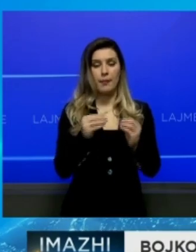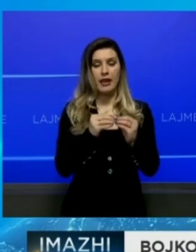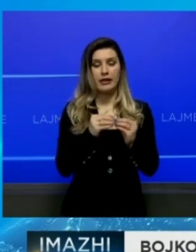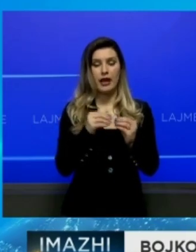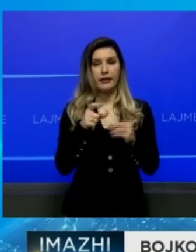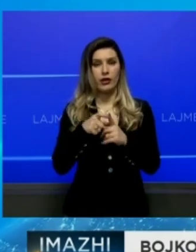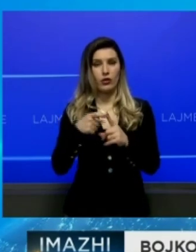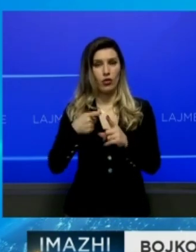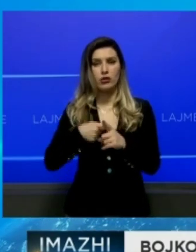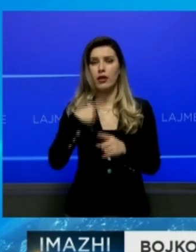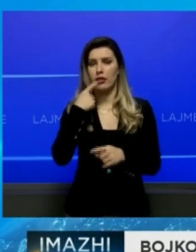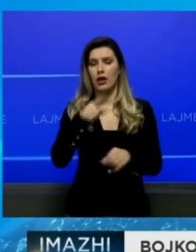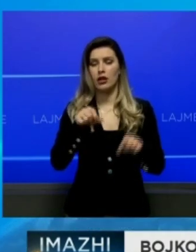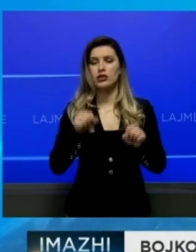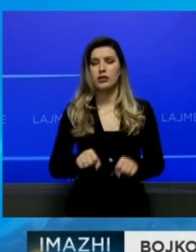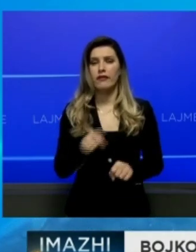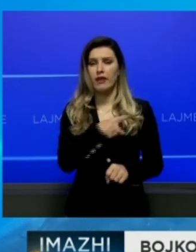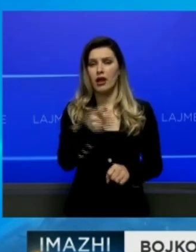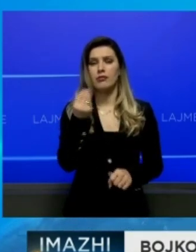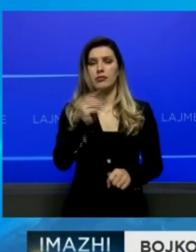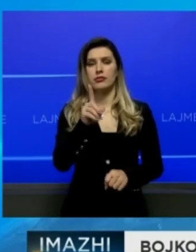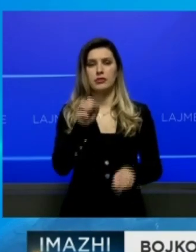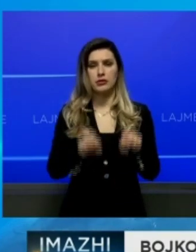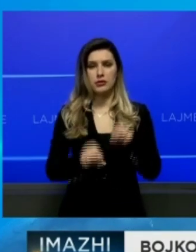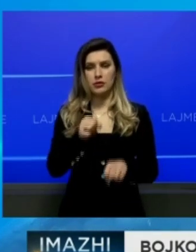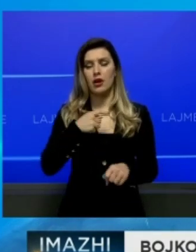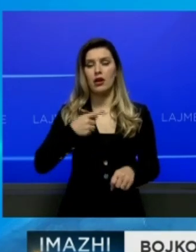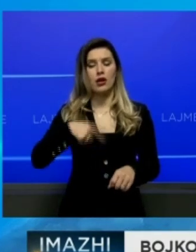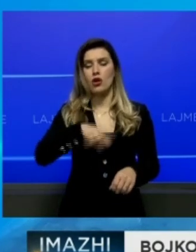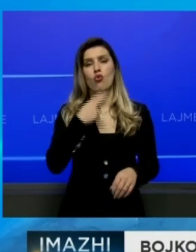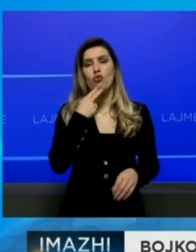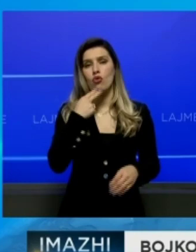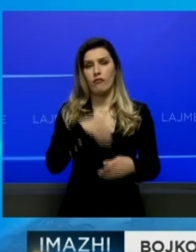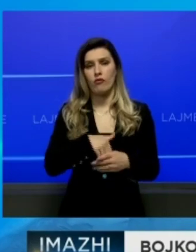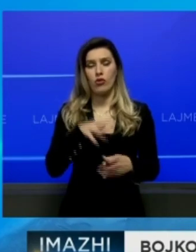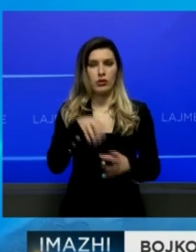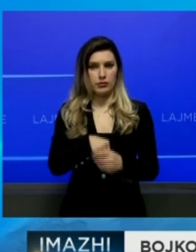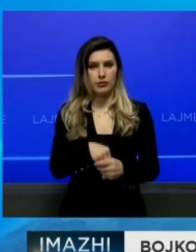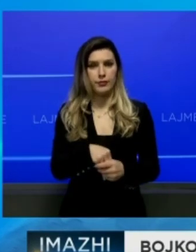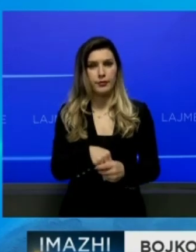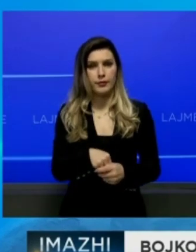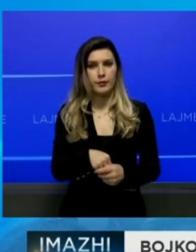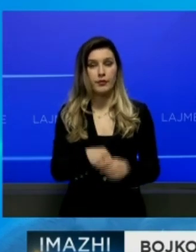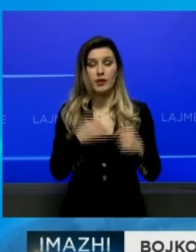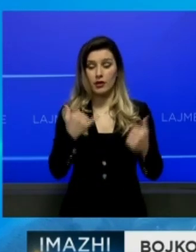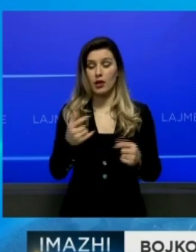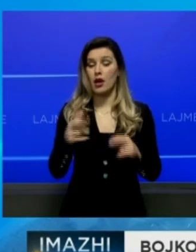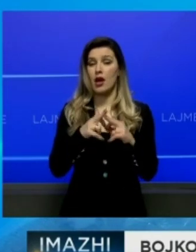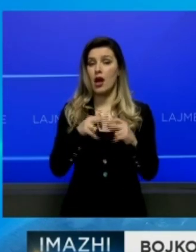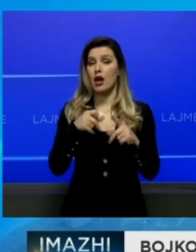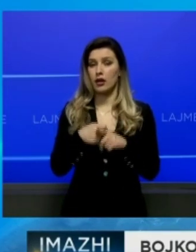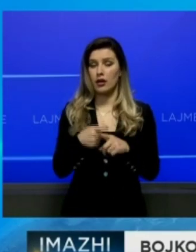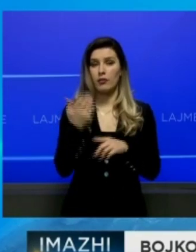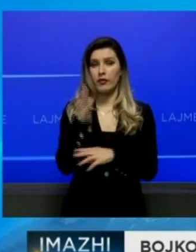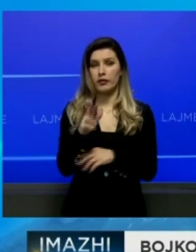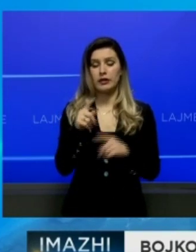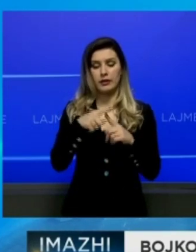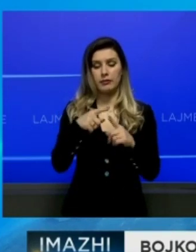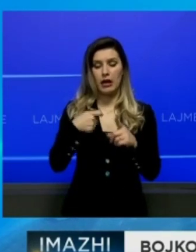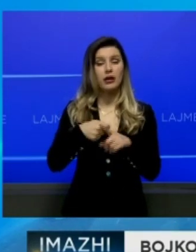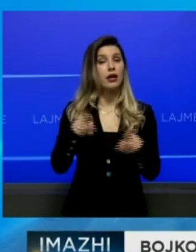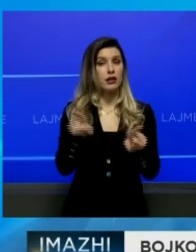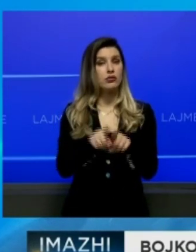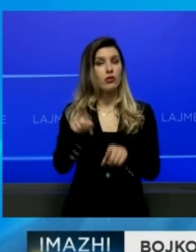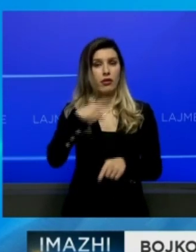arrogante të qeverisë nuk do të bëhen pjesë e miratimit të asnjë projekt ligji. Edhe deputetja AK-s Time Kadria i tha se nuk votojnë projekt